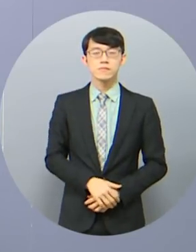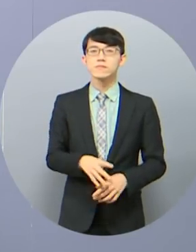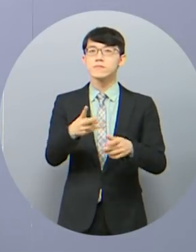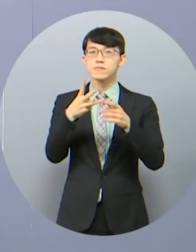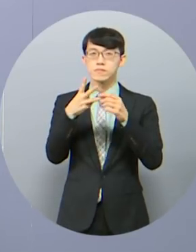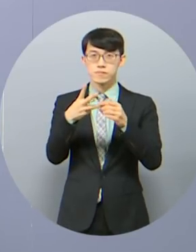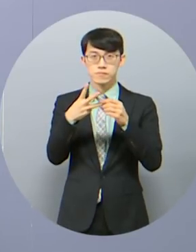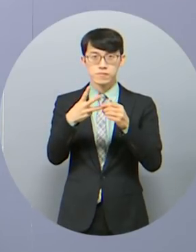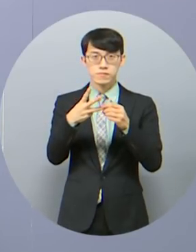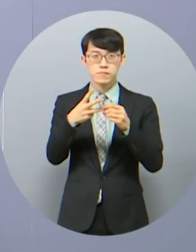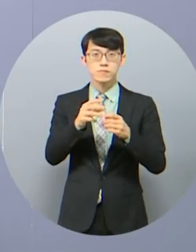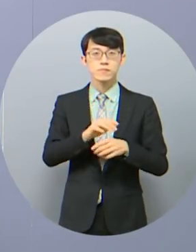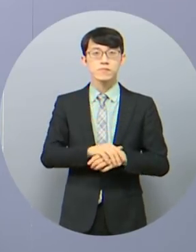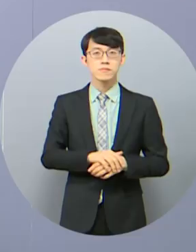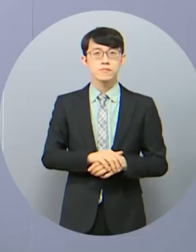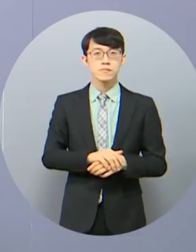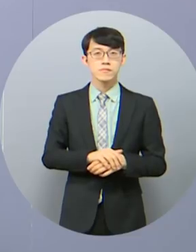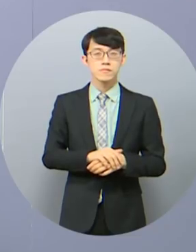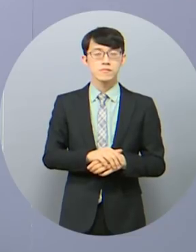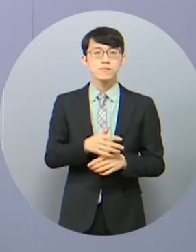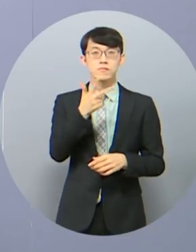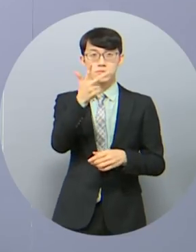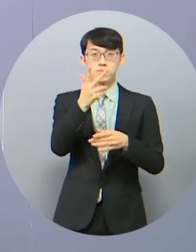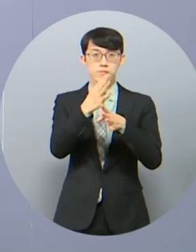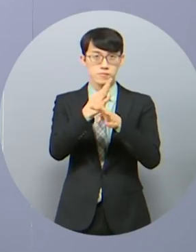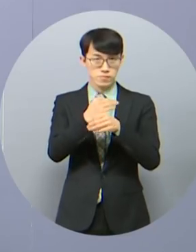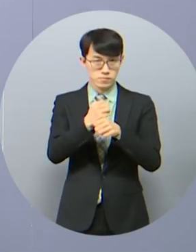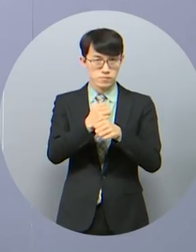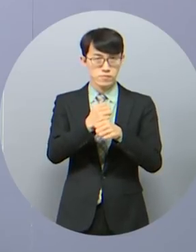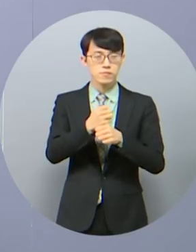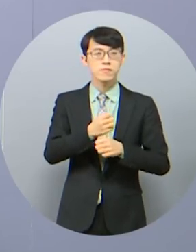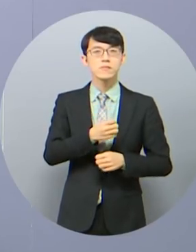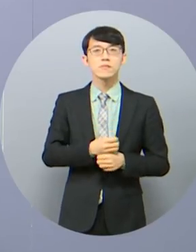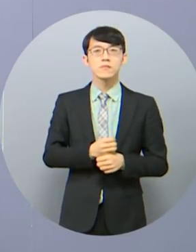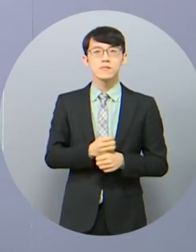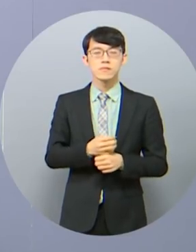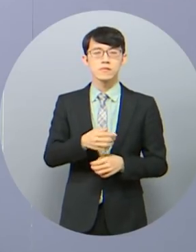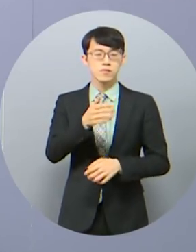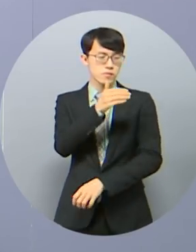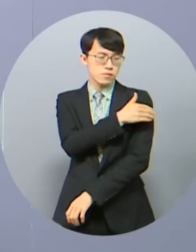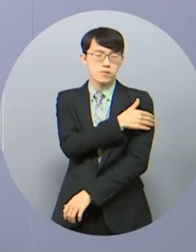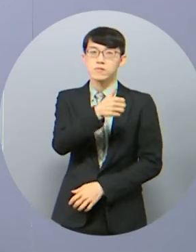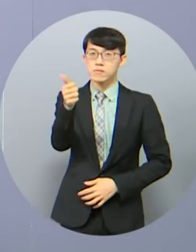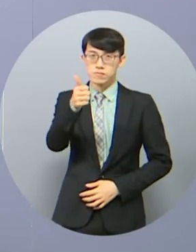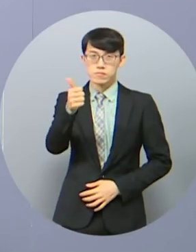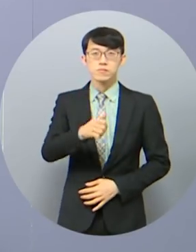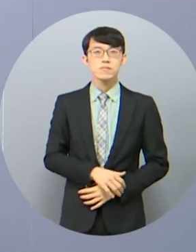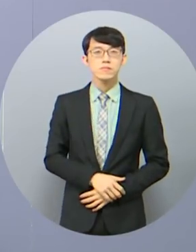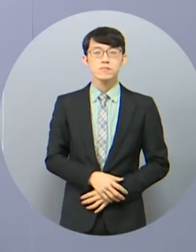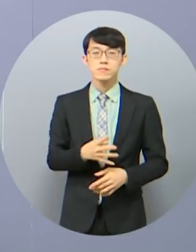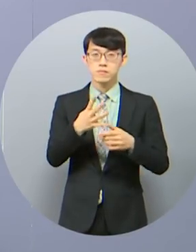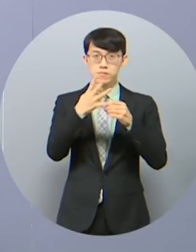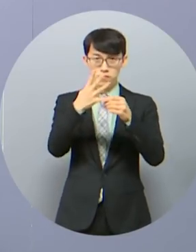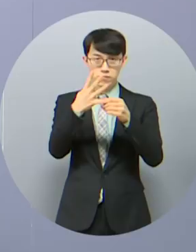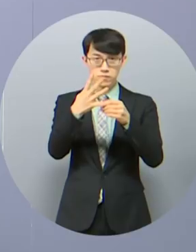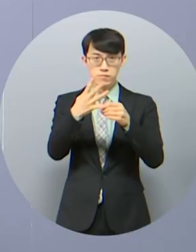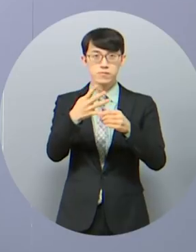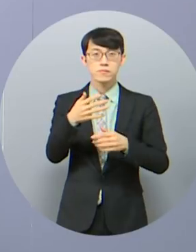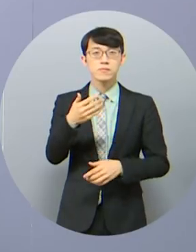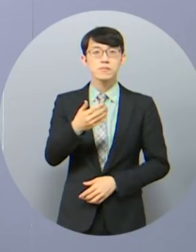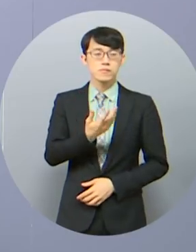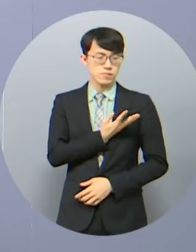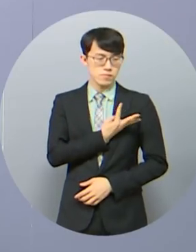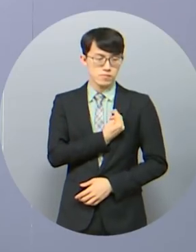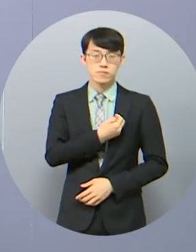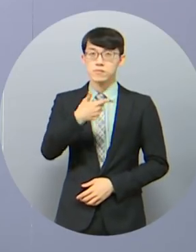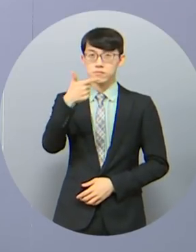位是登记七号候选人陈伟杰先生，第四位是登记